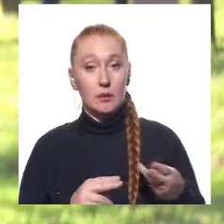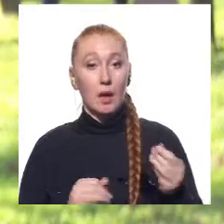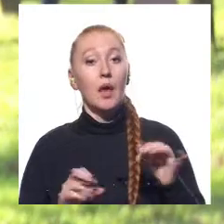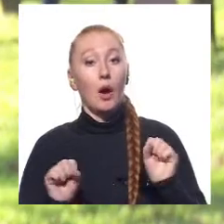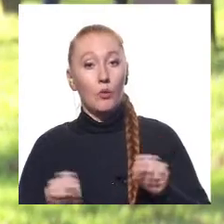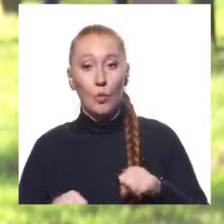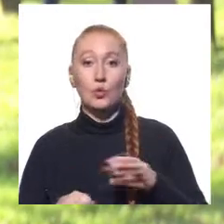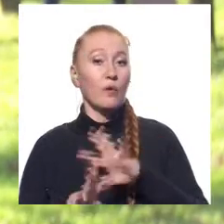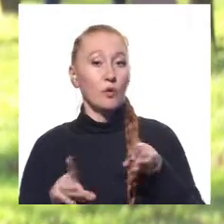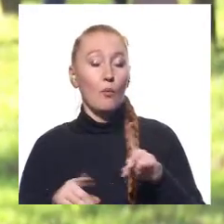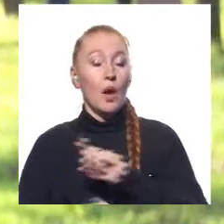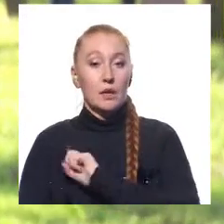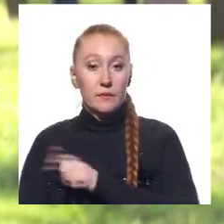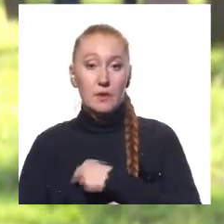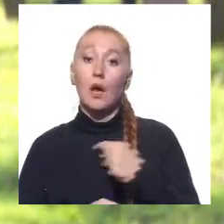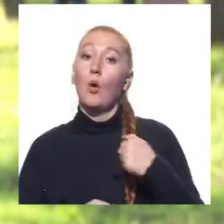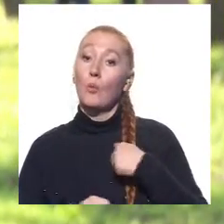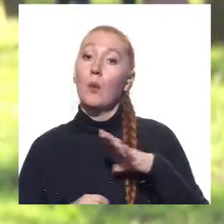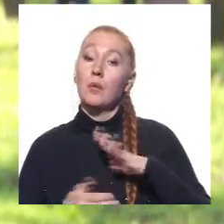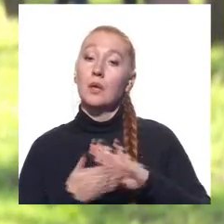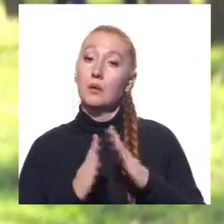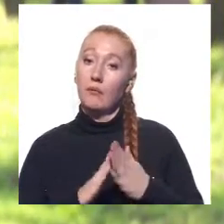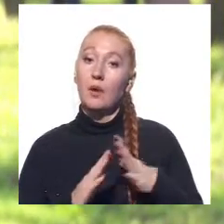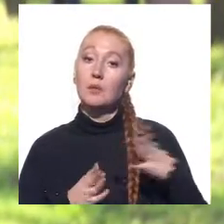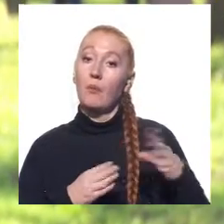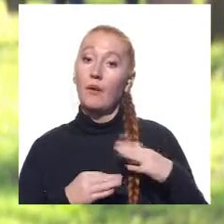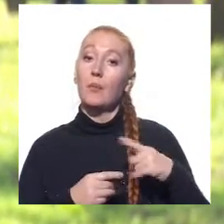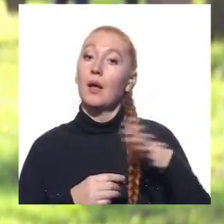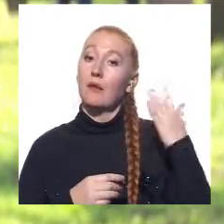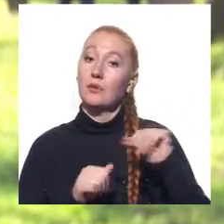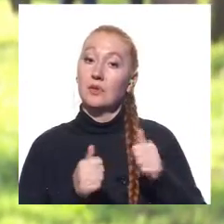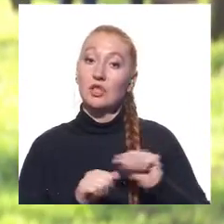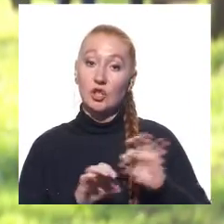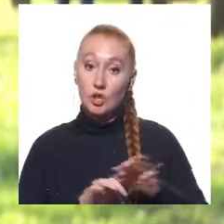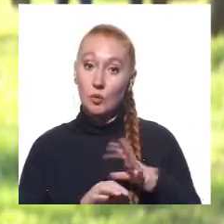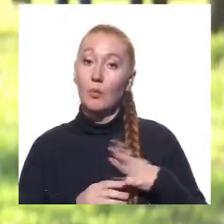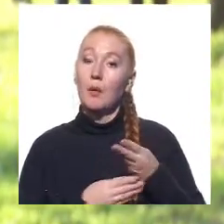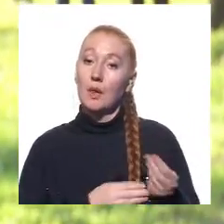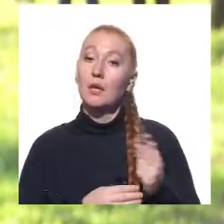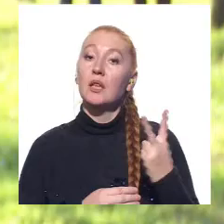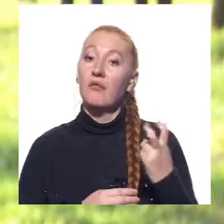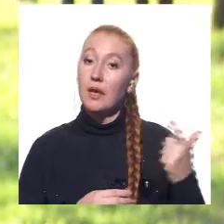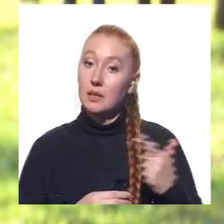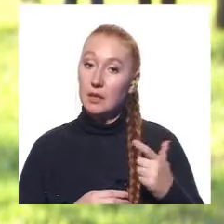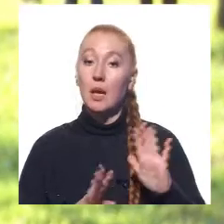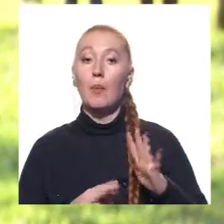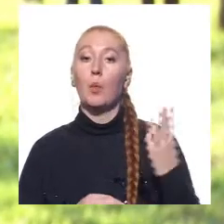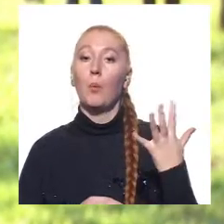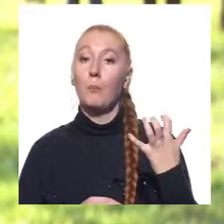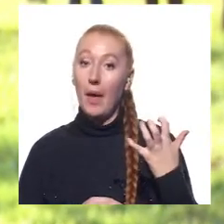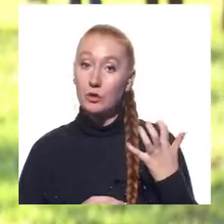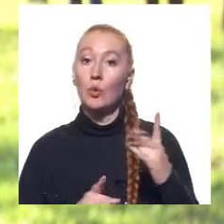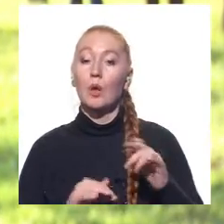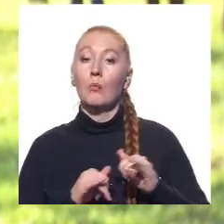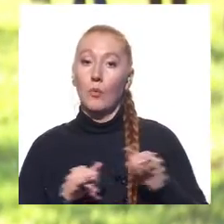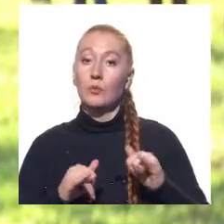можу. Все, що в моїх силах. В мене була домовленість із жінкою сплачувати по 200 гривень, потім по 500. І так